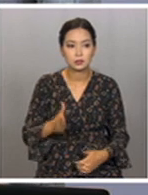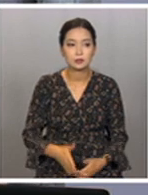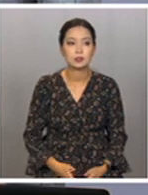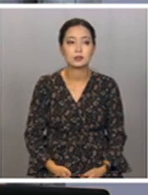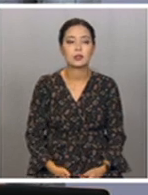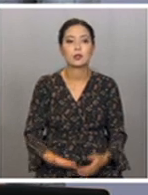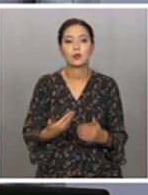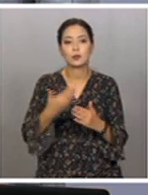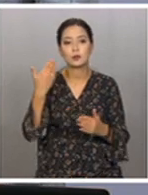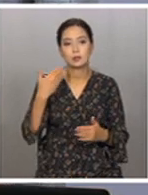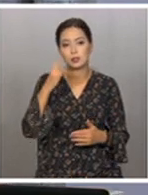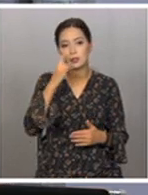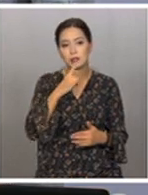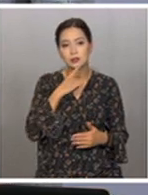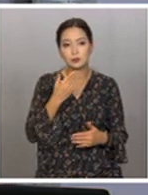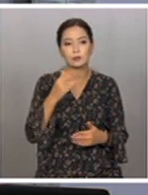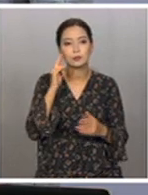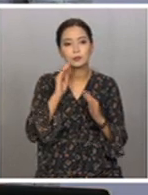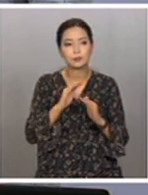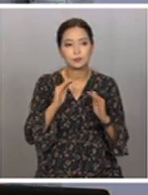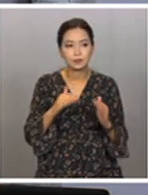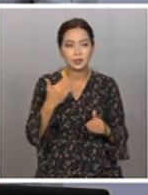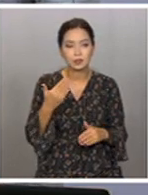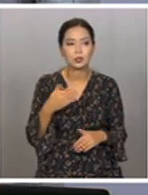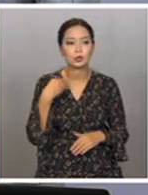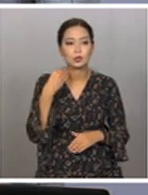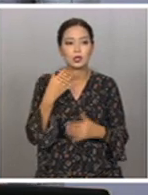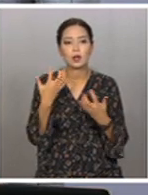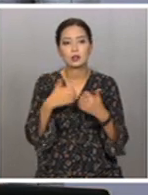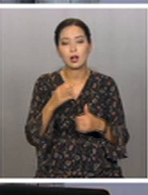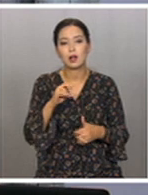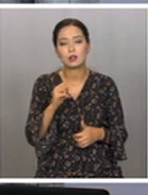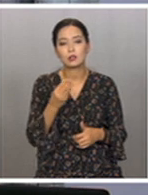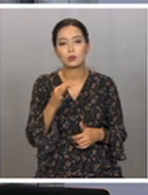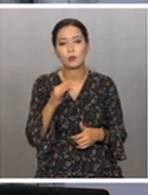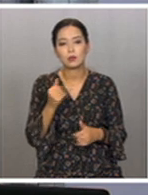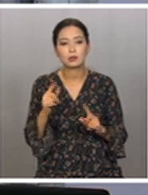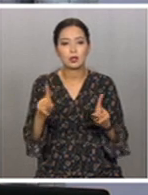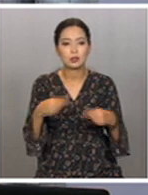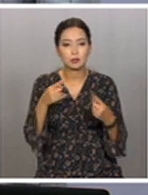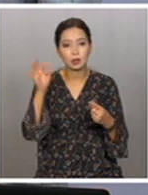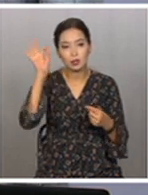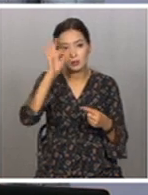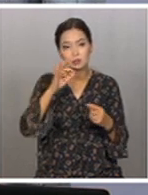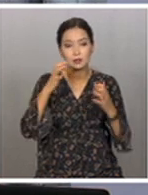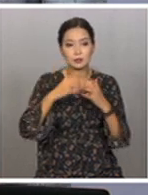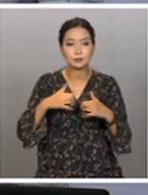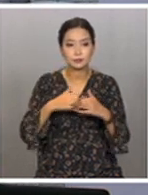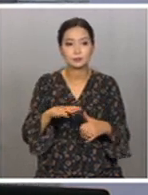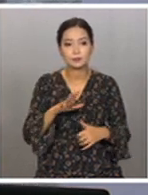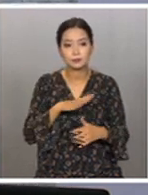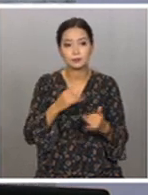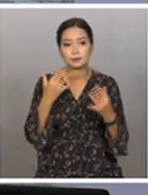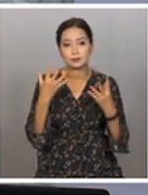Өткен сабақта біз оқушылар Түркістан автономиясы мен Алашорда үкіметінің құрылғандығы туралы қарастырған болатынбыз.